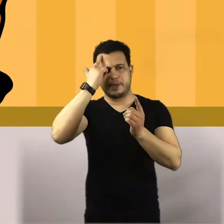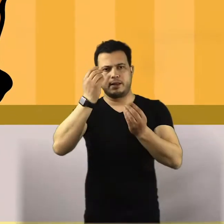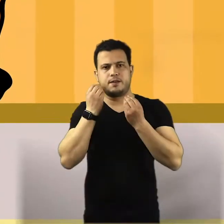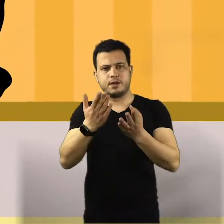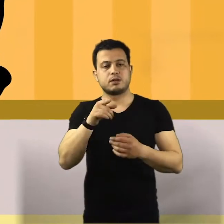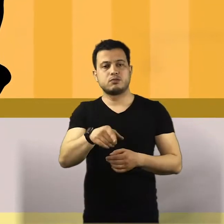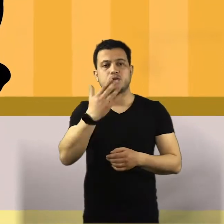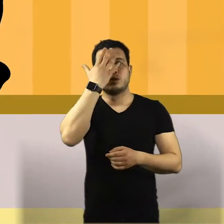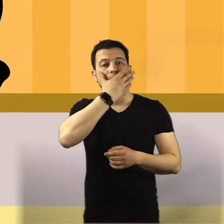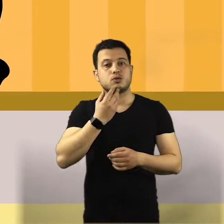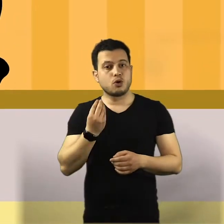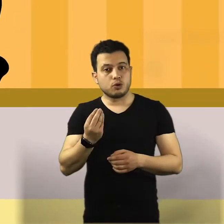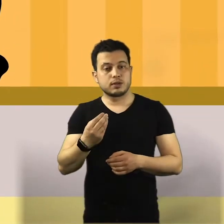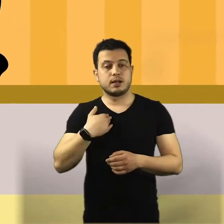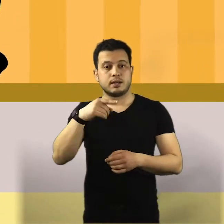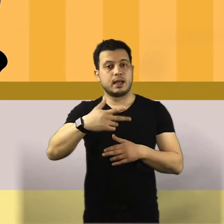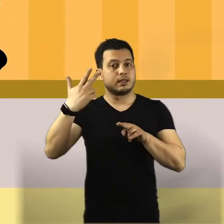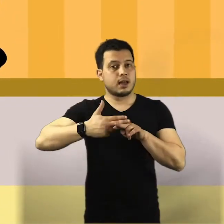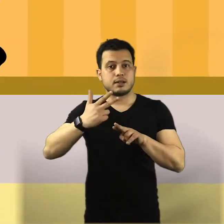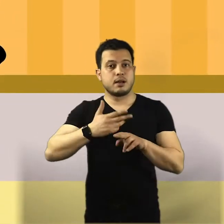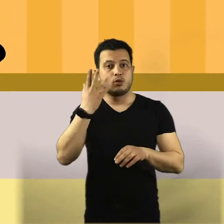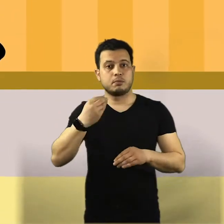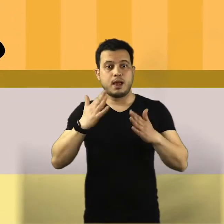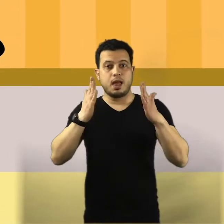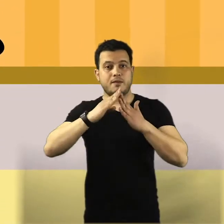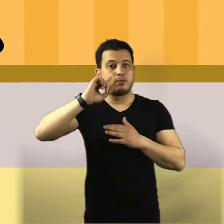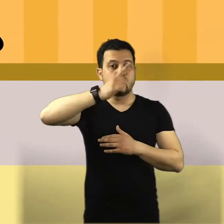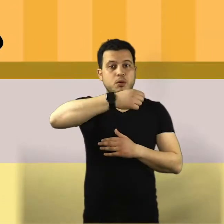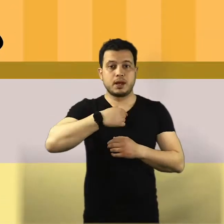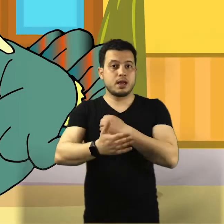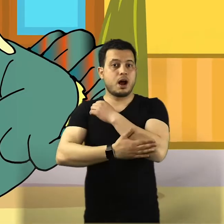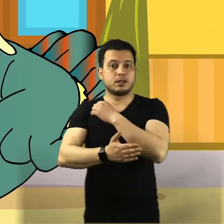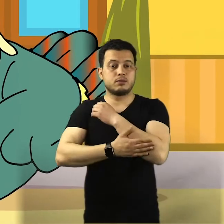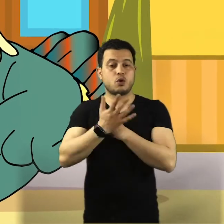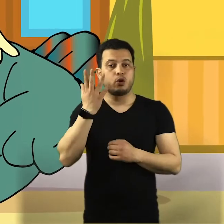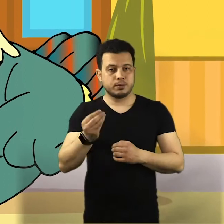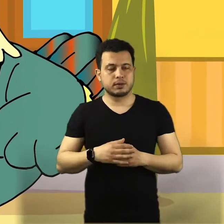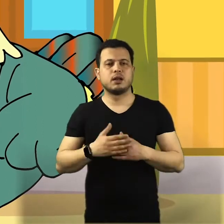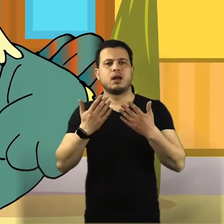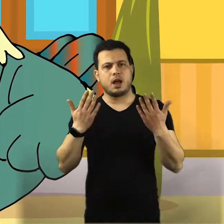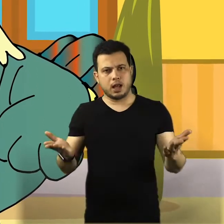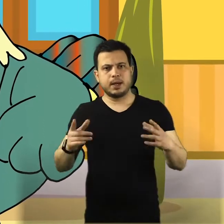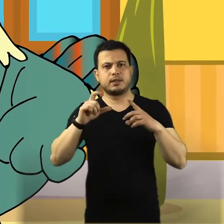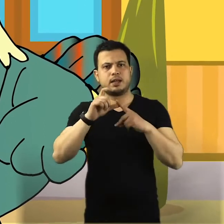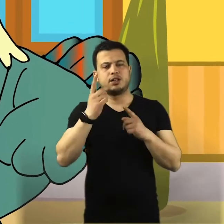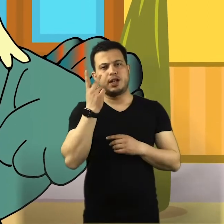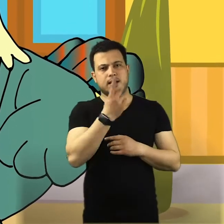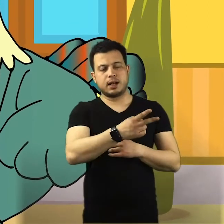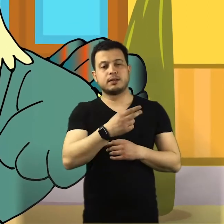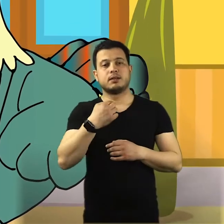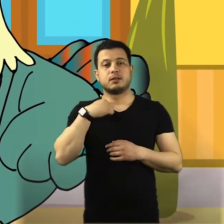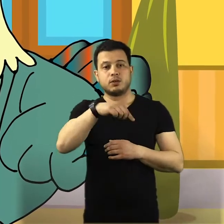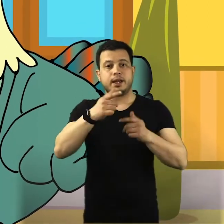harika bilge Horoz Deneyebilir miyim? Belki evimi bulmama yardıma dokunur Elbette Şeneran Sadece